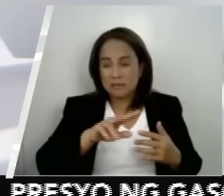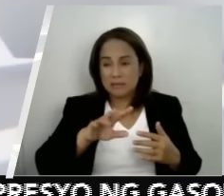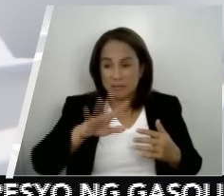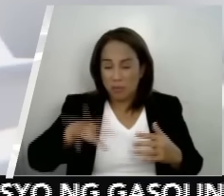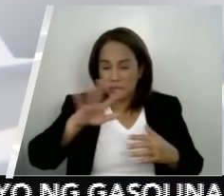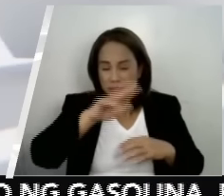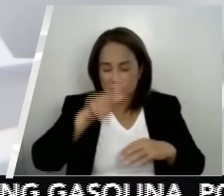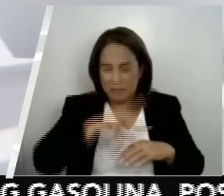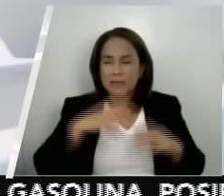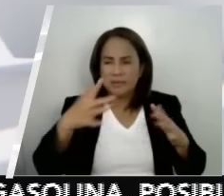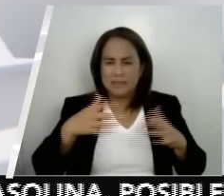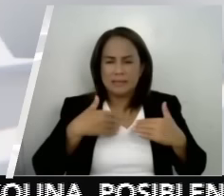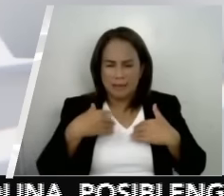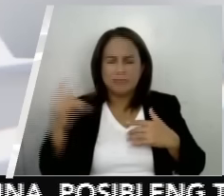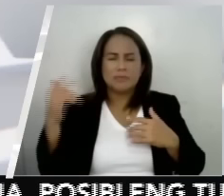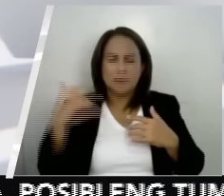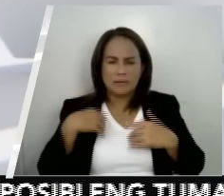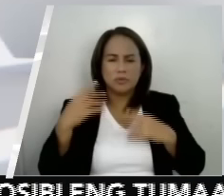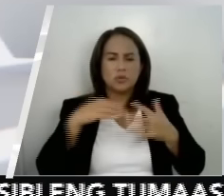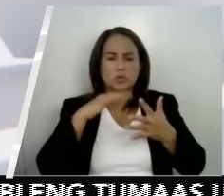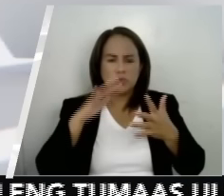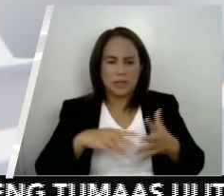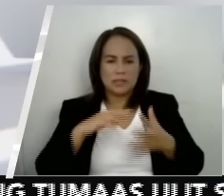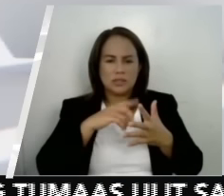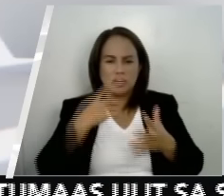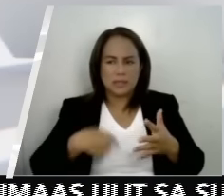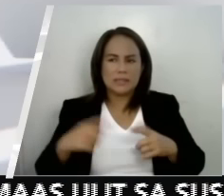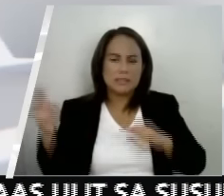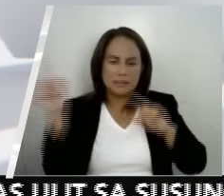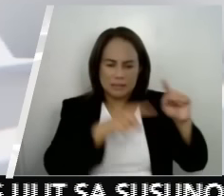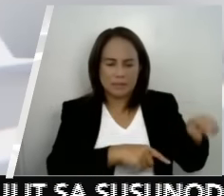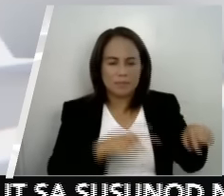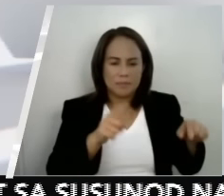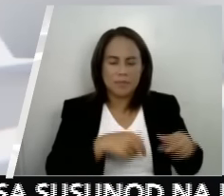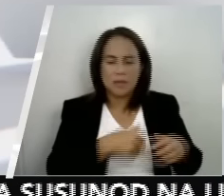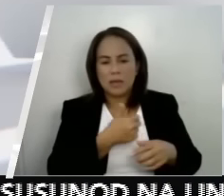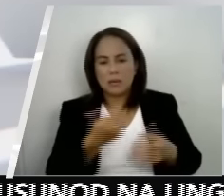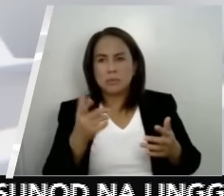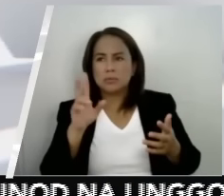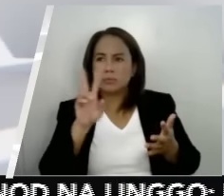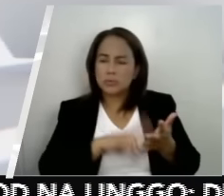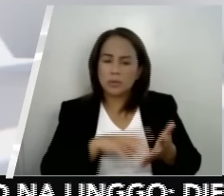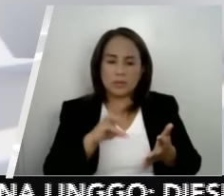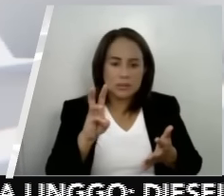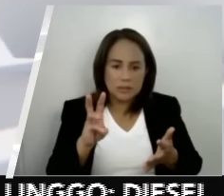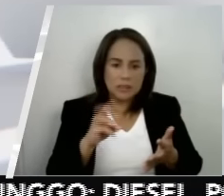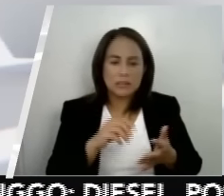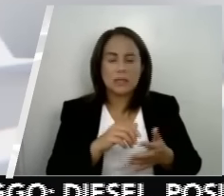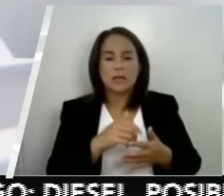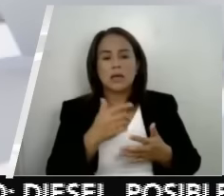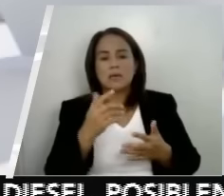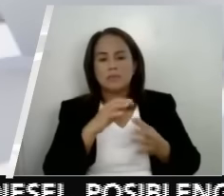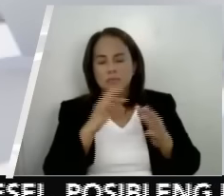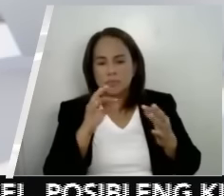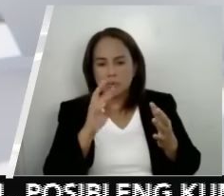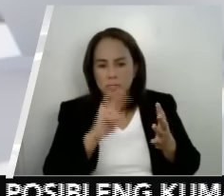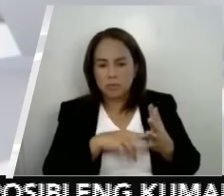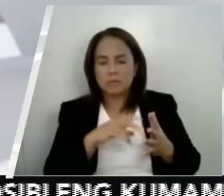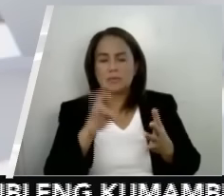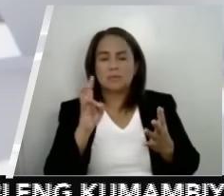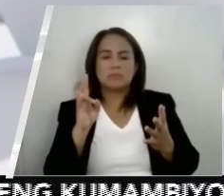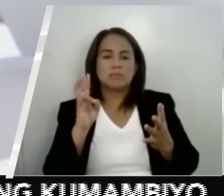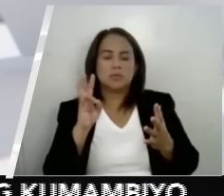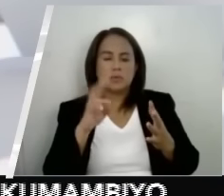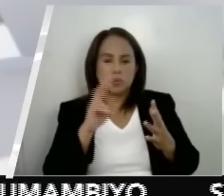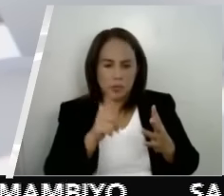we already had Chinese students enrolled in the undergraduate programs in 2006, 2007 to hanggang 2011. Sa joint